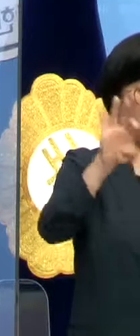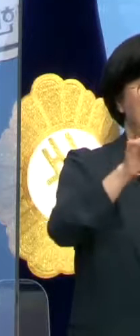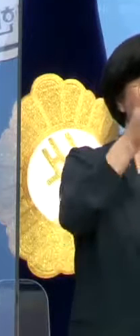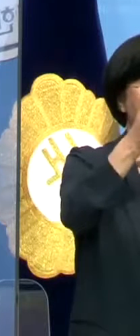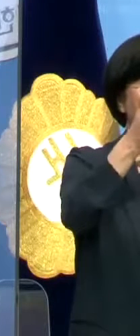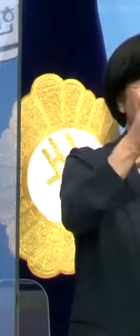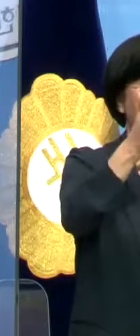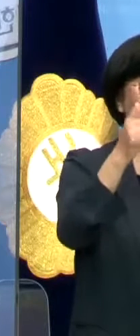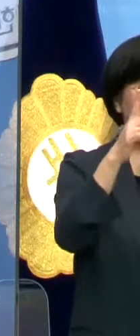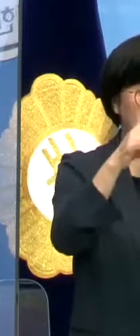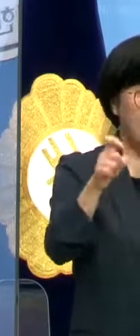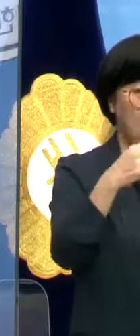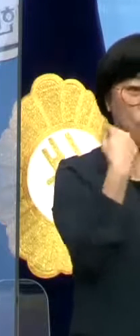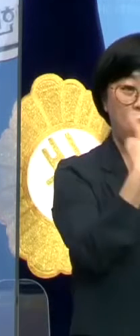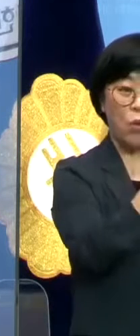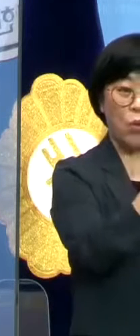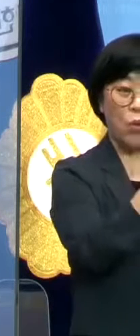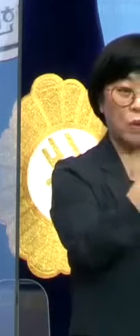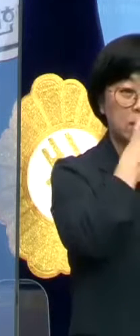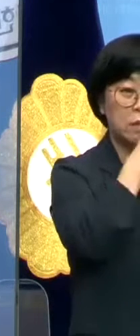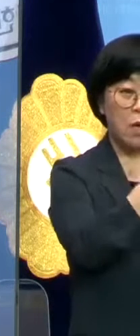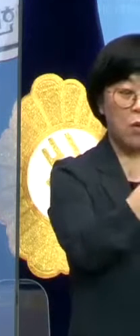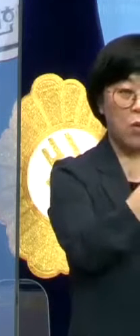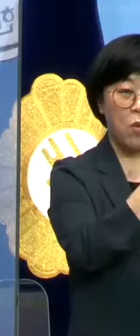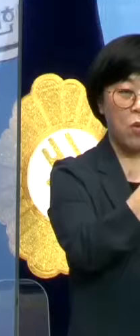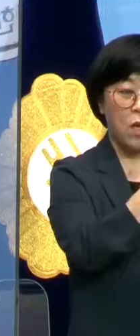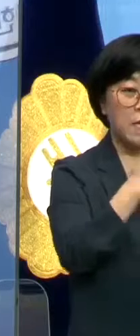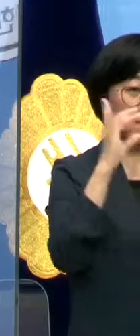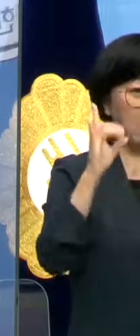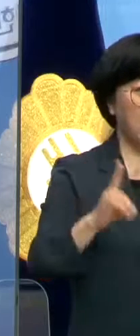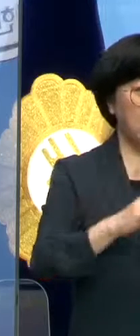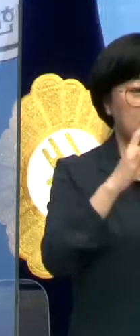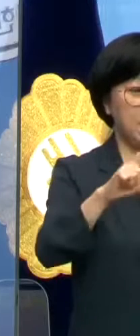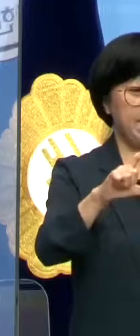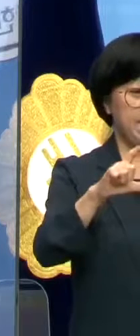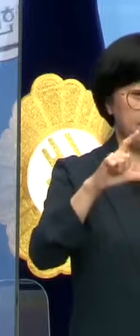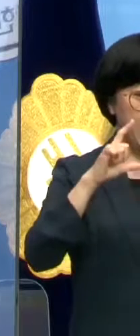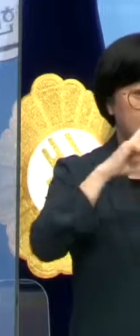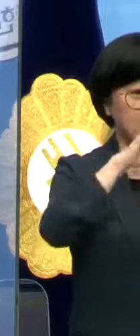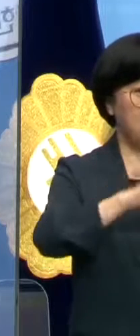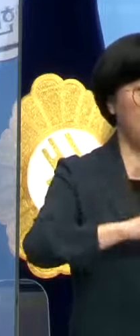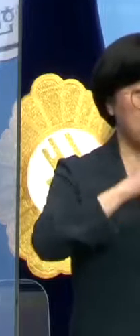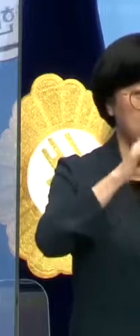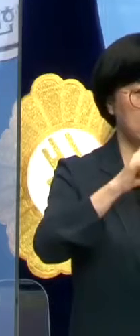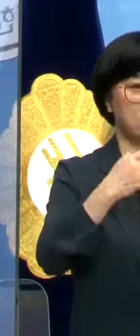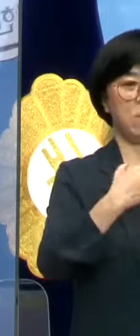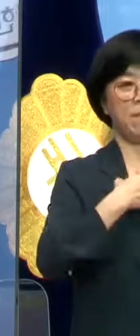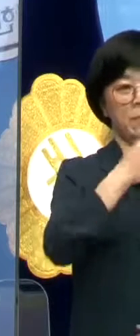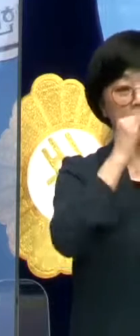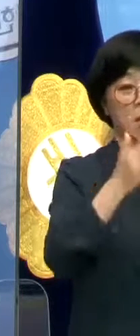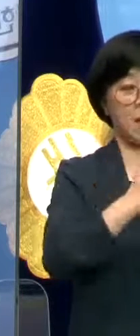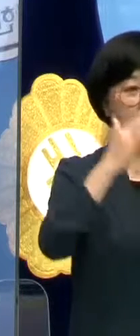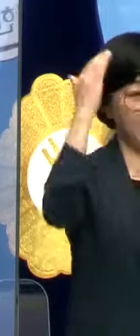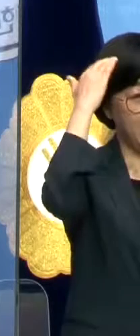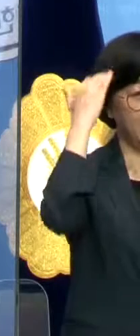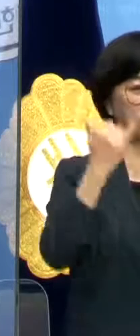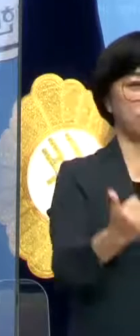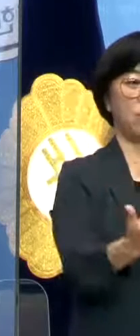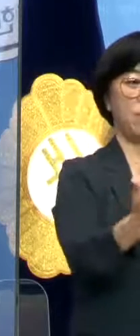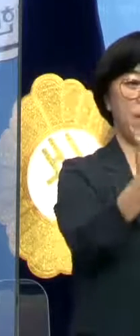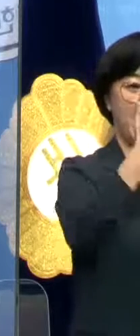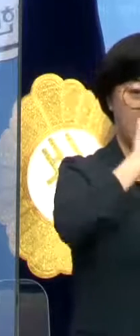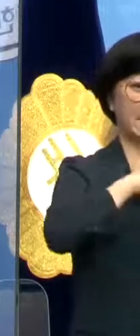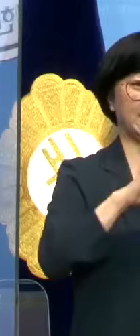모두 죄로 인해서 태국에서 15년 형을 받을 그런 위험에 처하고 한국으로 망명을